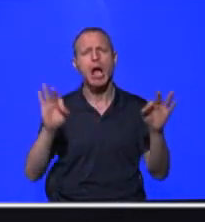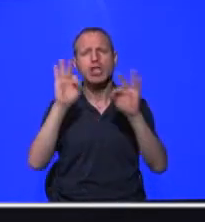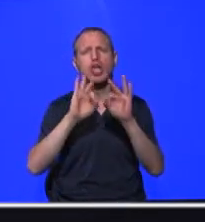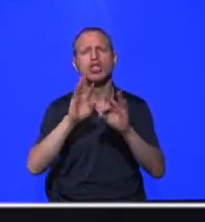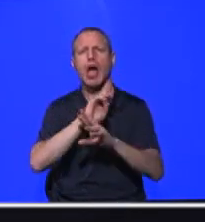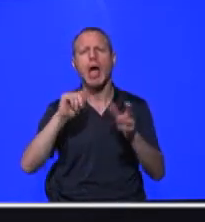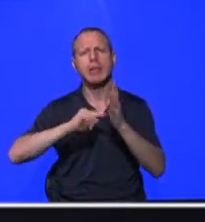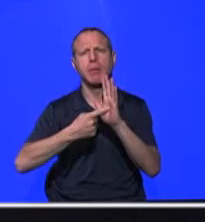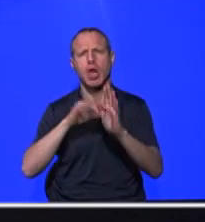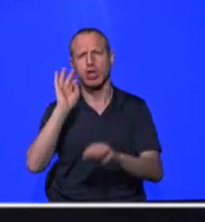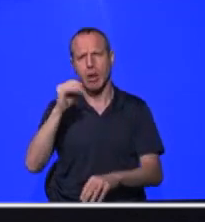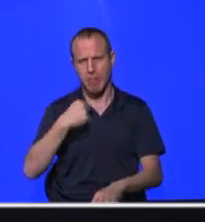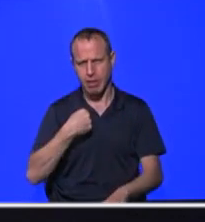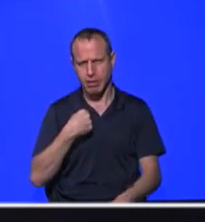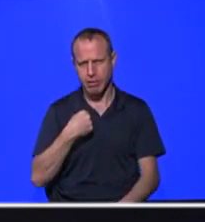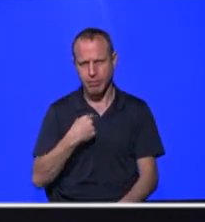המטרה שלהם. אני